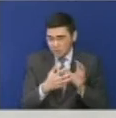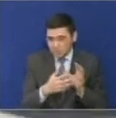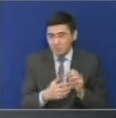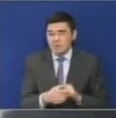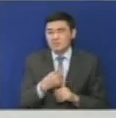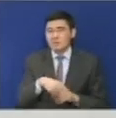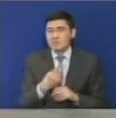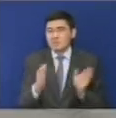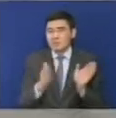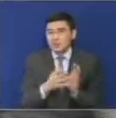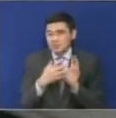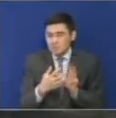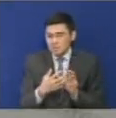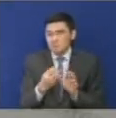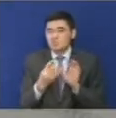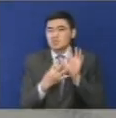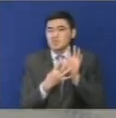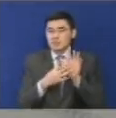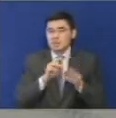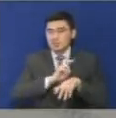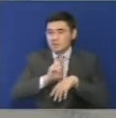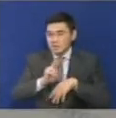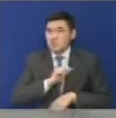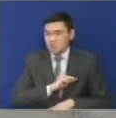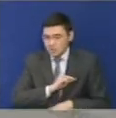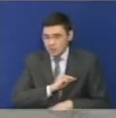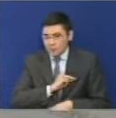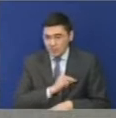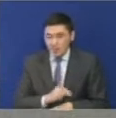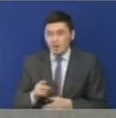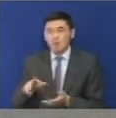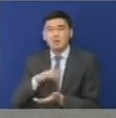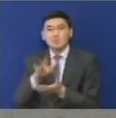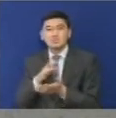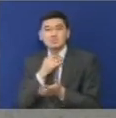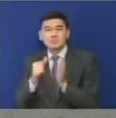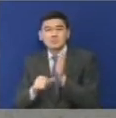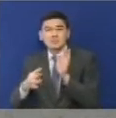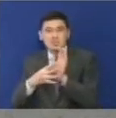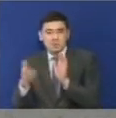9 трамвай жұмыс істейді, ал Семей қаласы бойынша жалпы саны 69 қоғамдық көлік қатынауда.